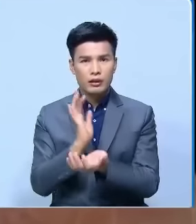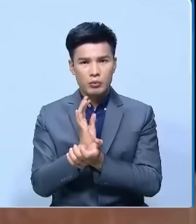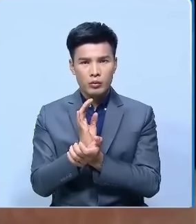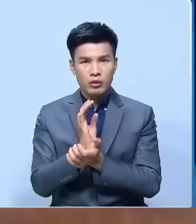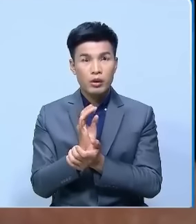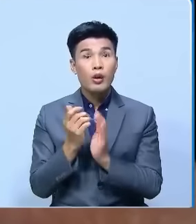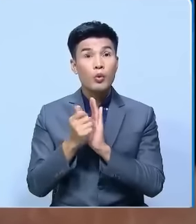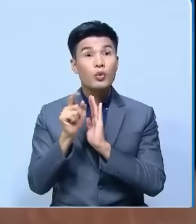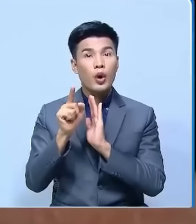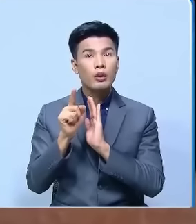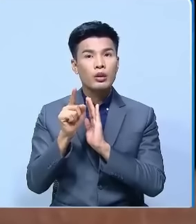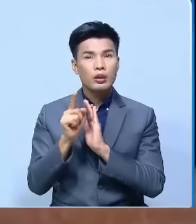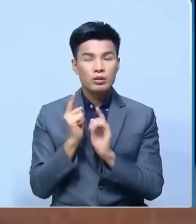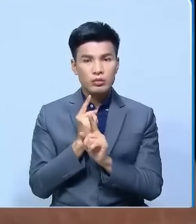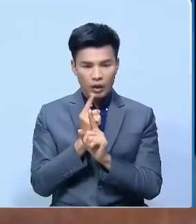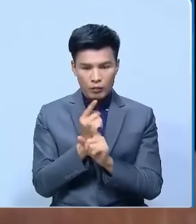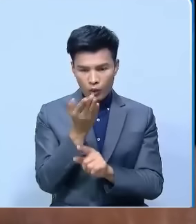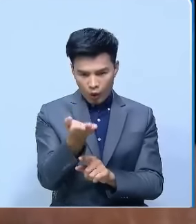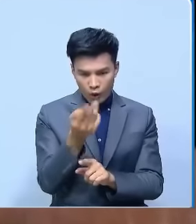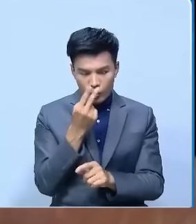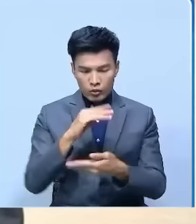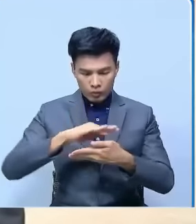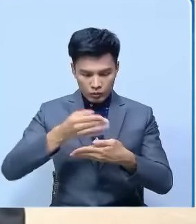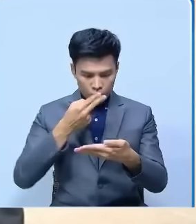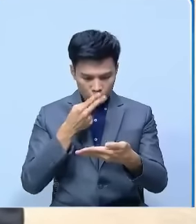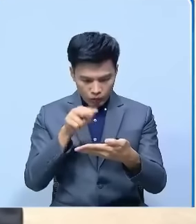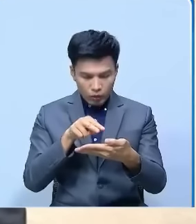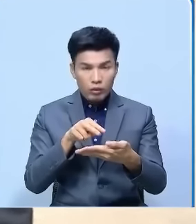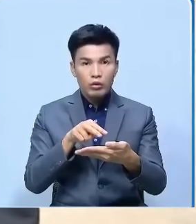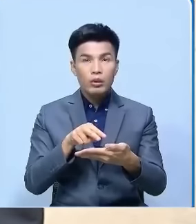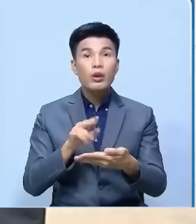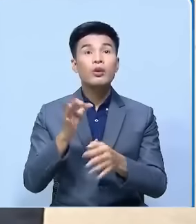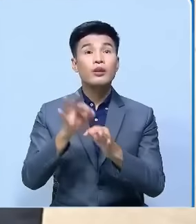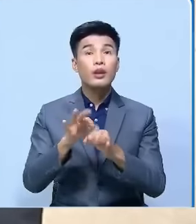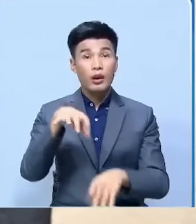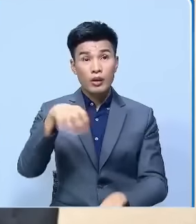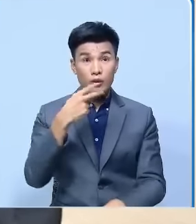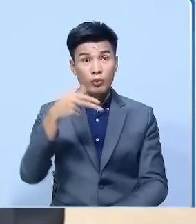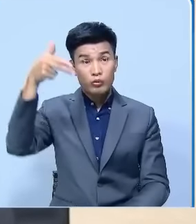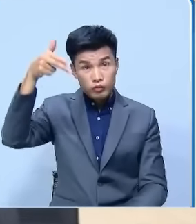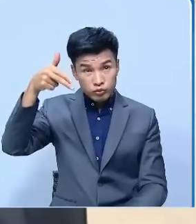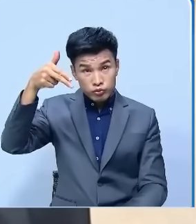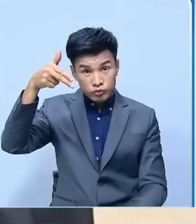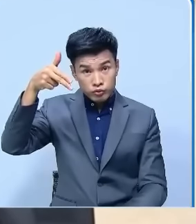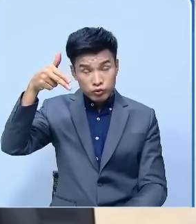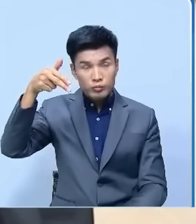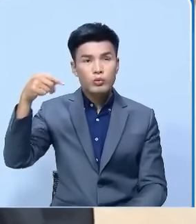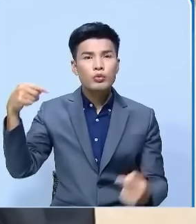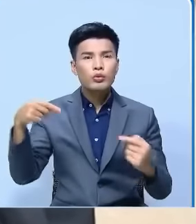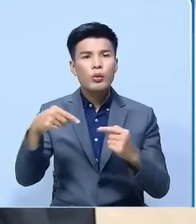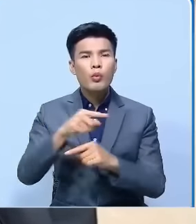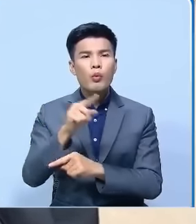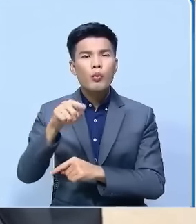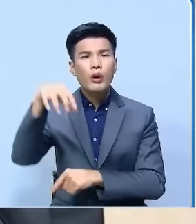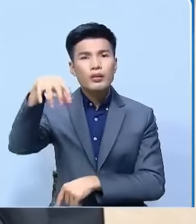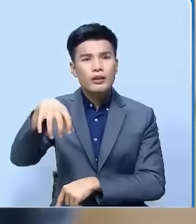น้ำโสมก็ไปขอดูนะฮะเรื่องของข้อมูลต่างๆที่ธนาคารจะขอดูภาพจากกล้องวงจรปิดในวันเกิดเหตุตาม